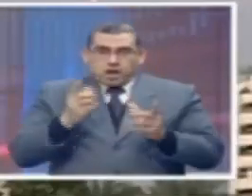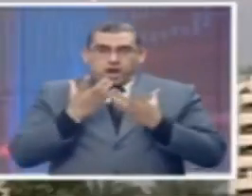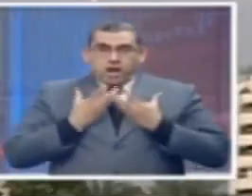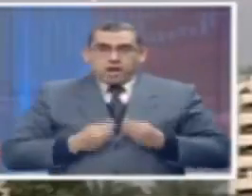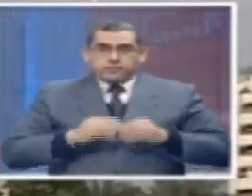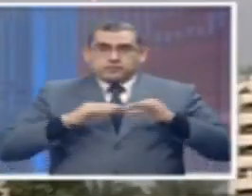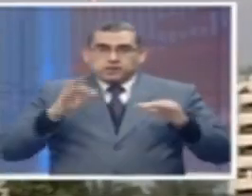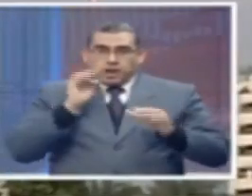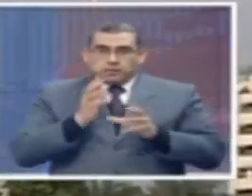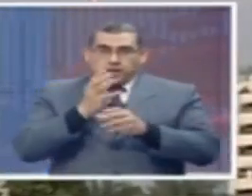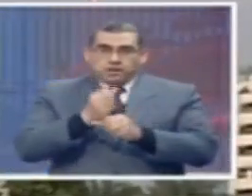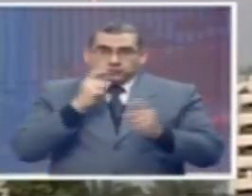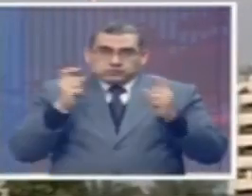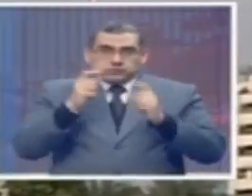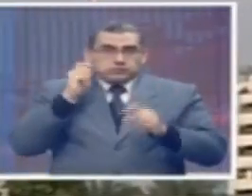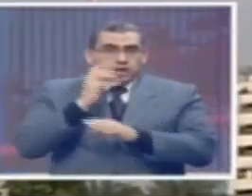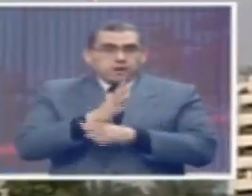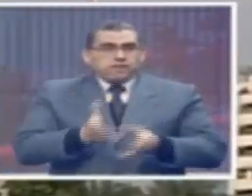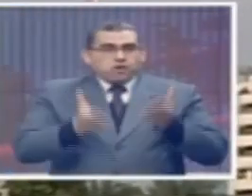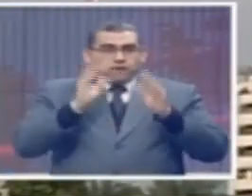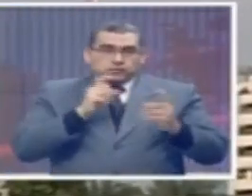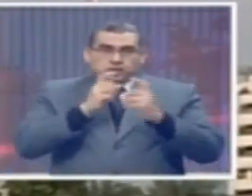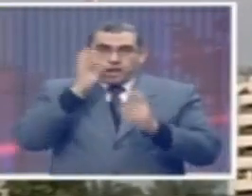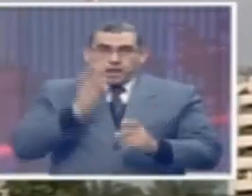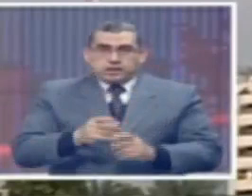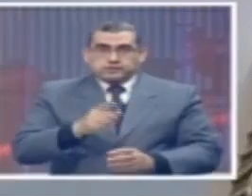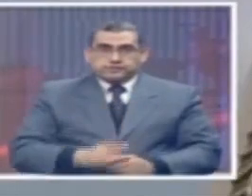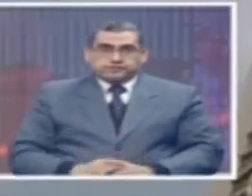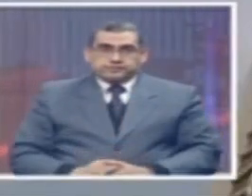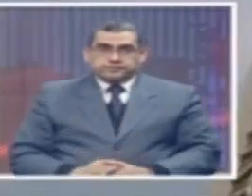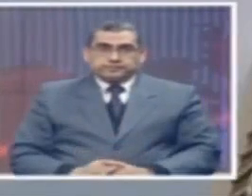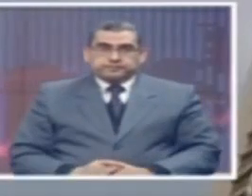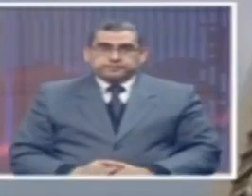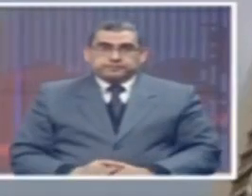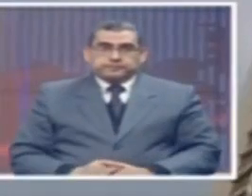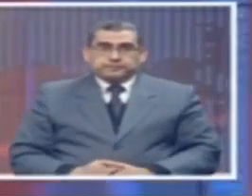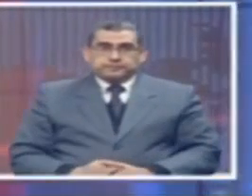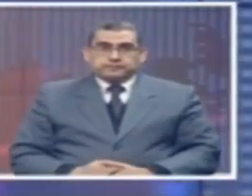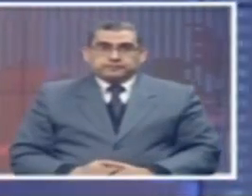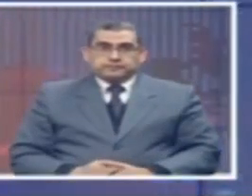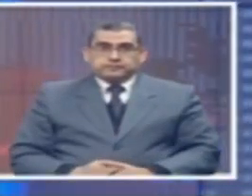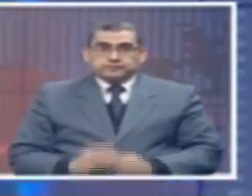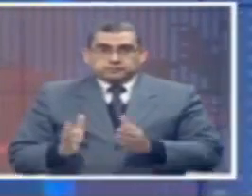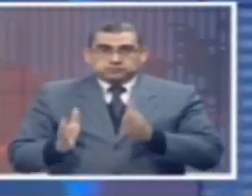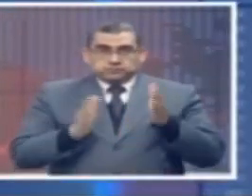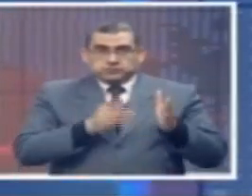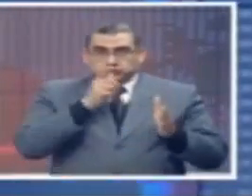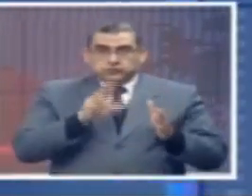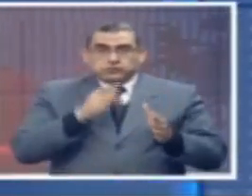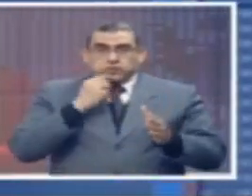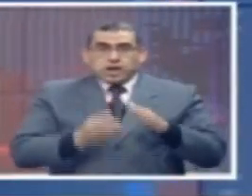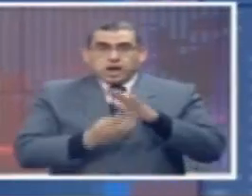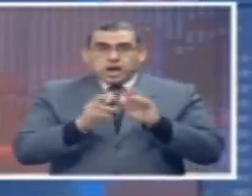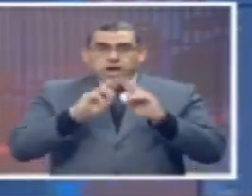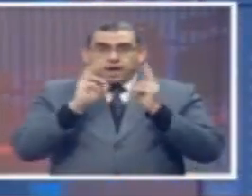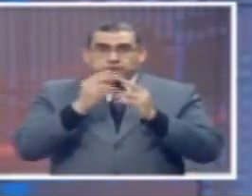الأمن والاستقرار ومجابهة صور الإرهاب والتطرف كافة. في السياق ذاته، أدانت